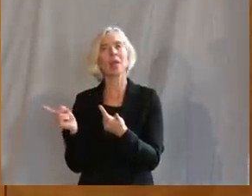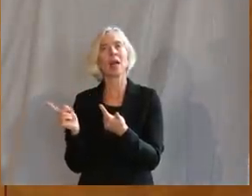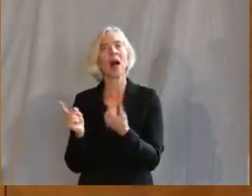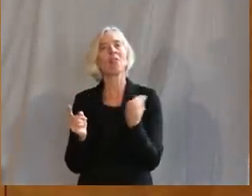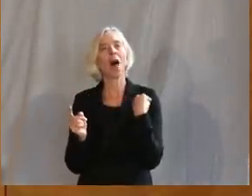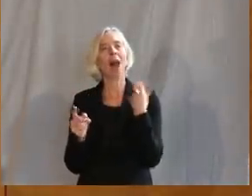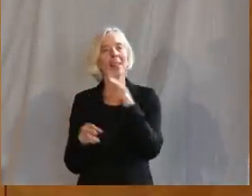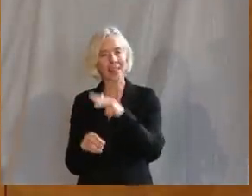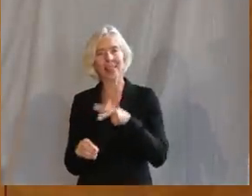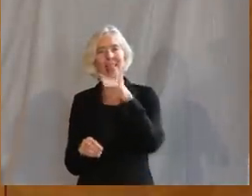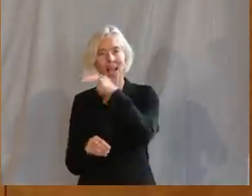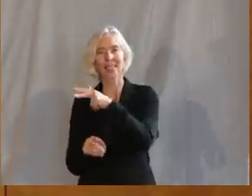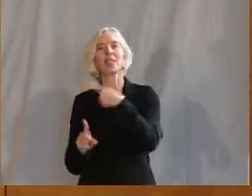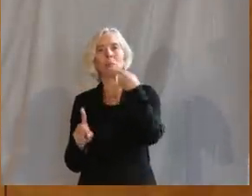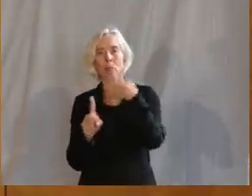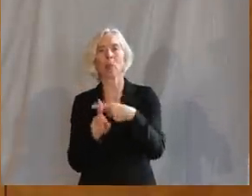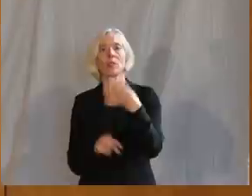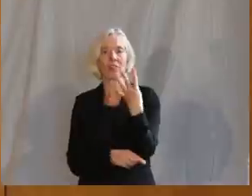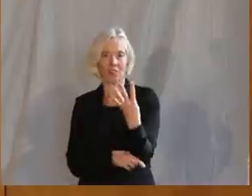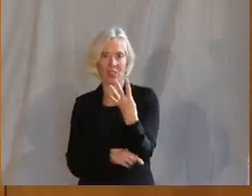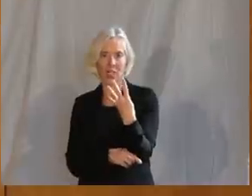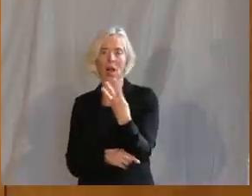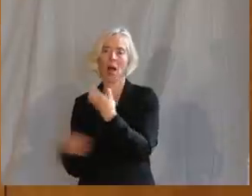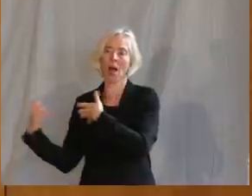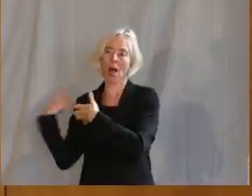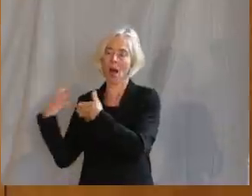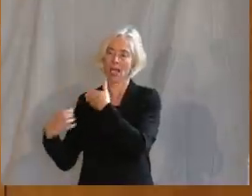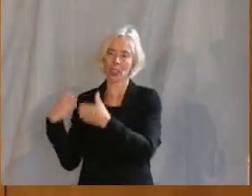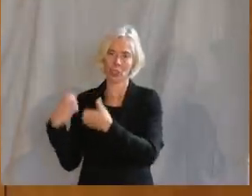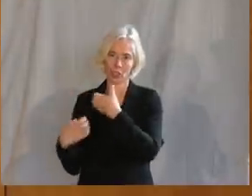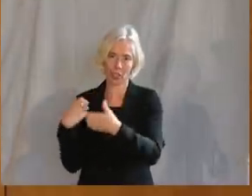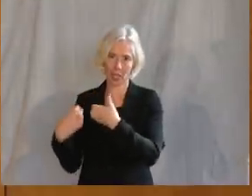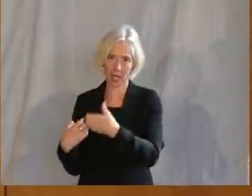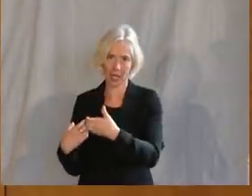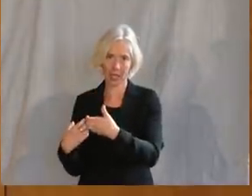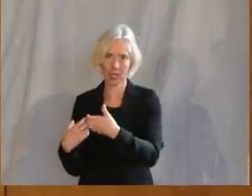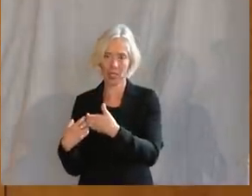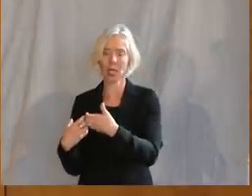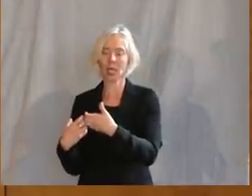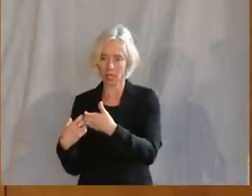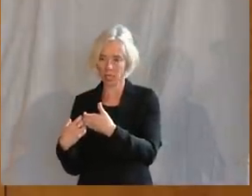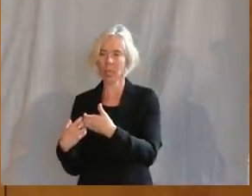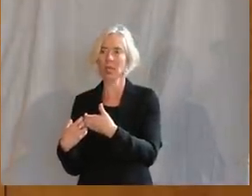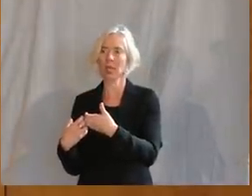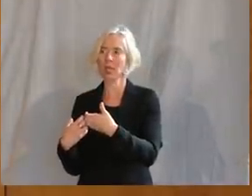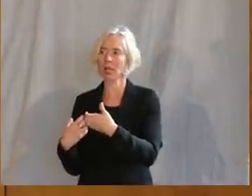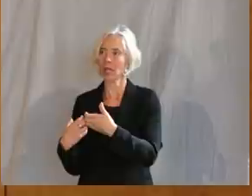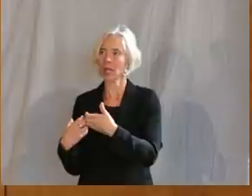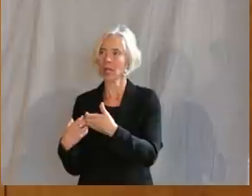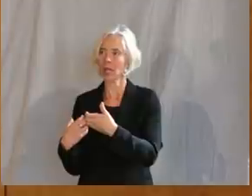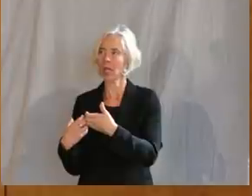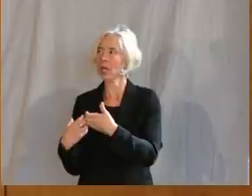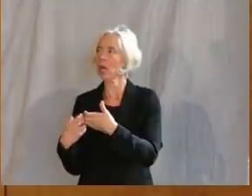4 Kräften, die wir da einstellen und die jetzt tatsächlich nach und nach auch uns verstärken. Sind denn da schon welche erfolgt von